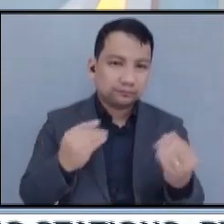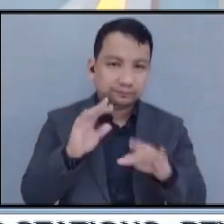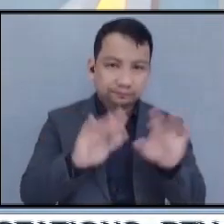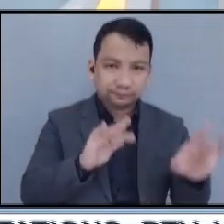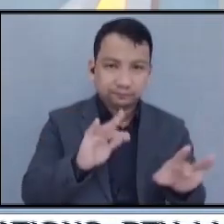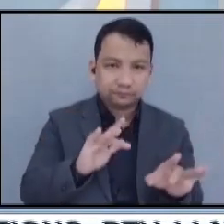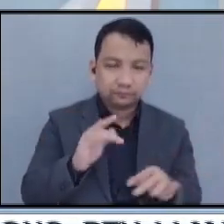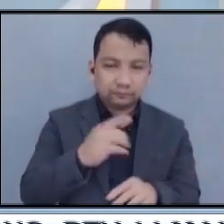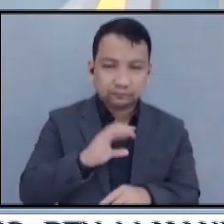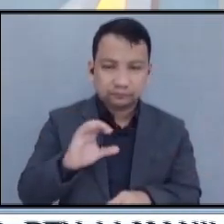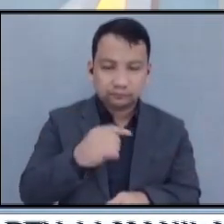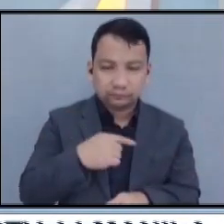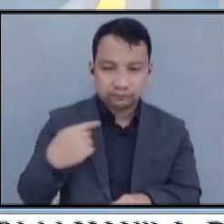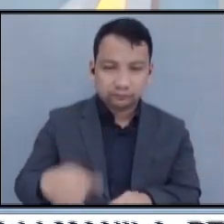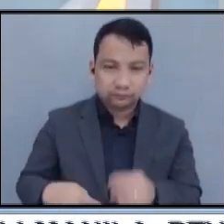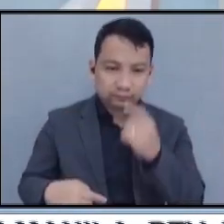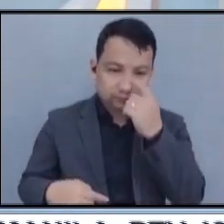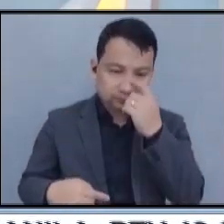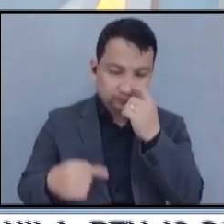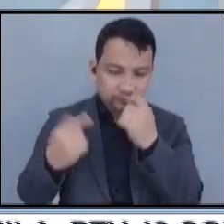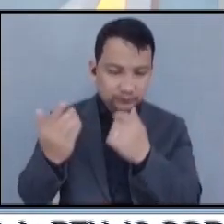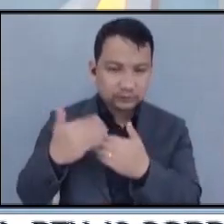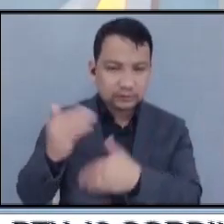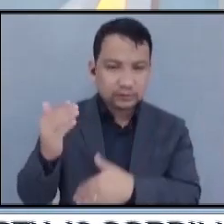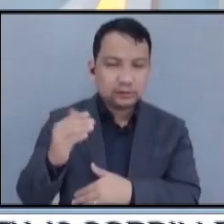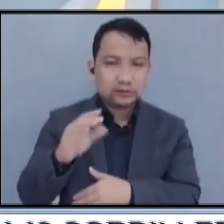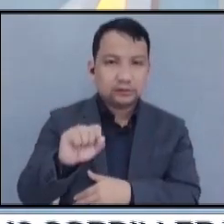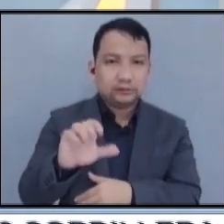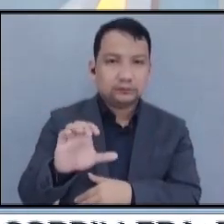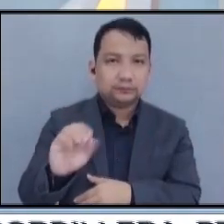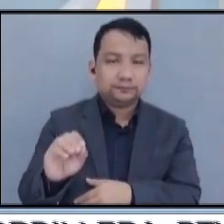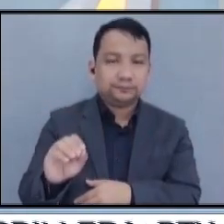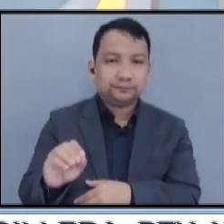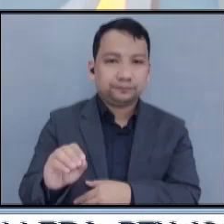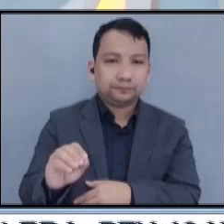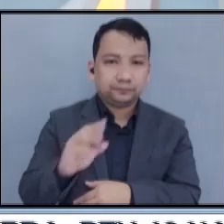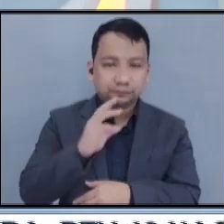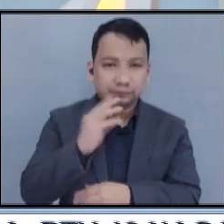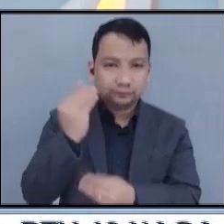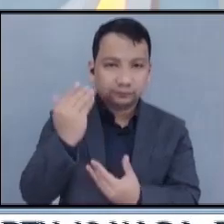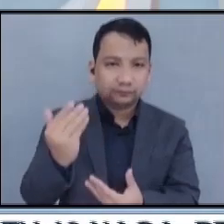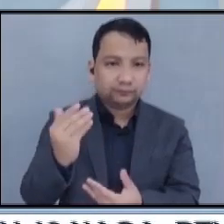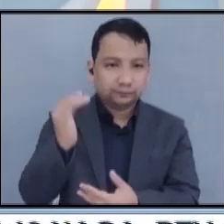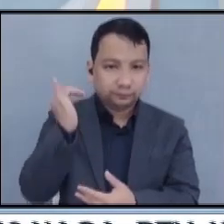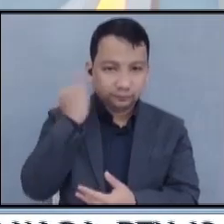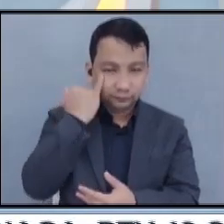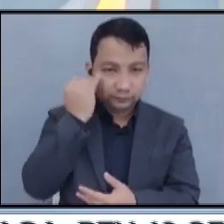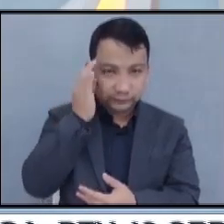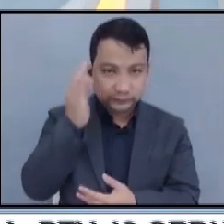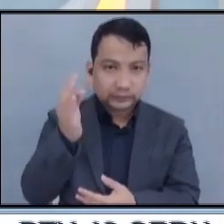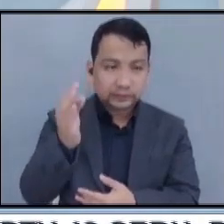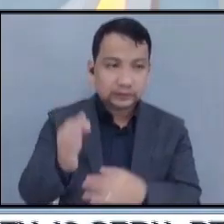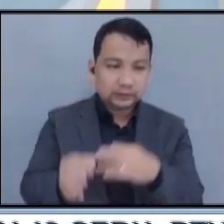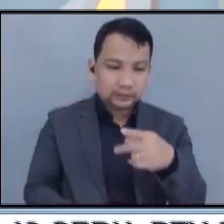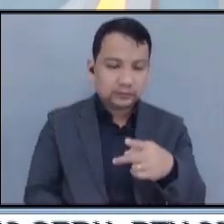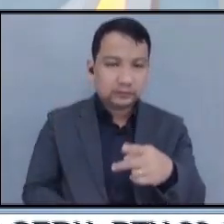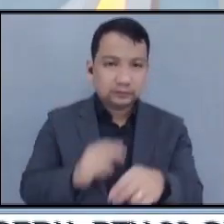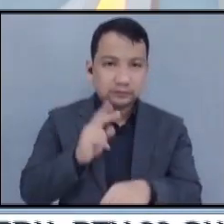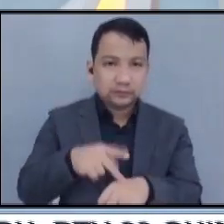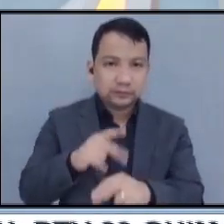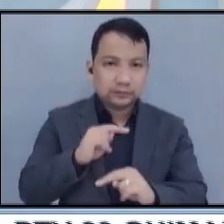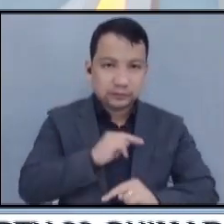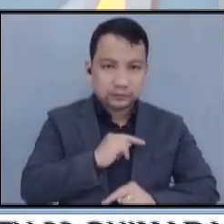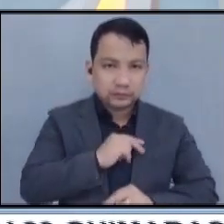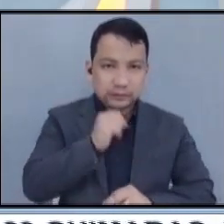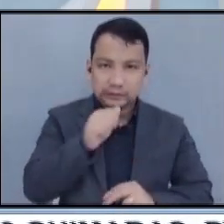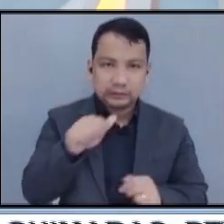Kamakailan naniniwala rin si Sean First Class underwater operator Jeffrey Facundo ng Philippine Navy na hindi aksidente ang